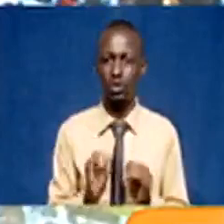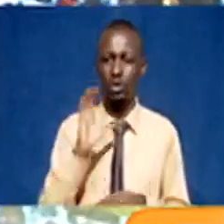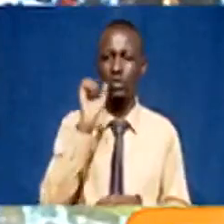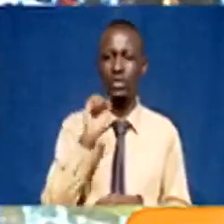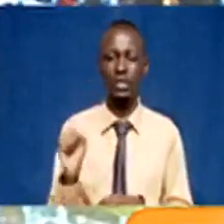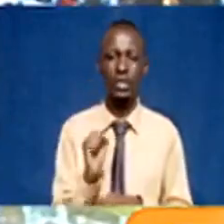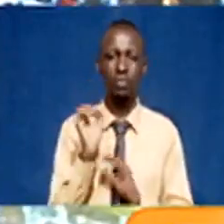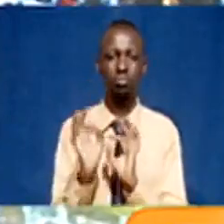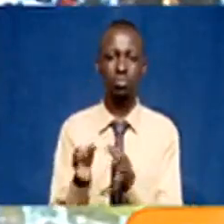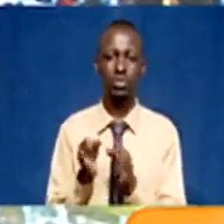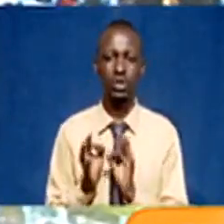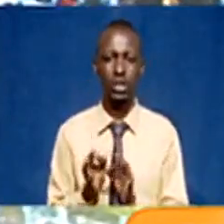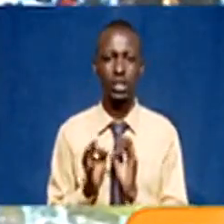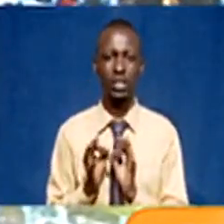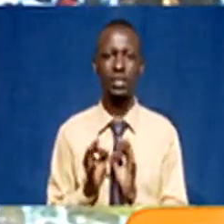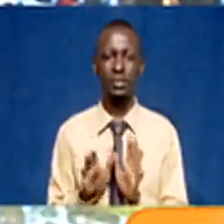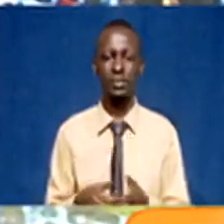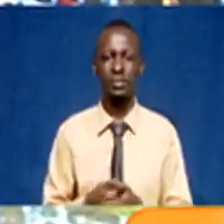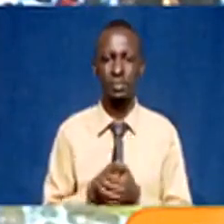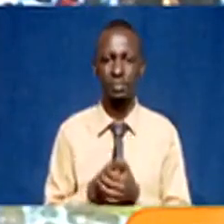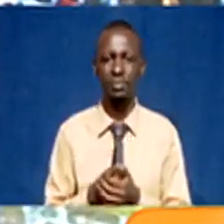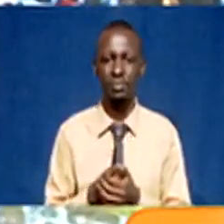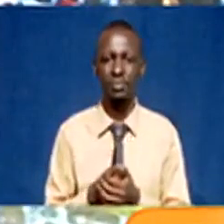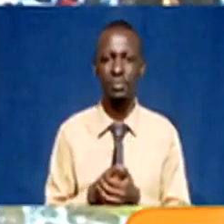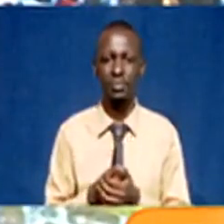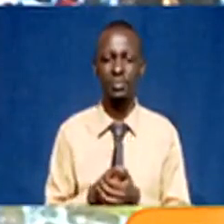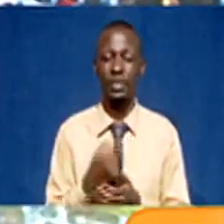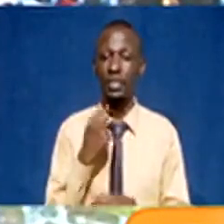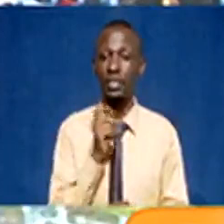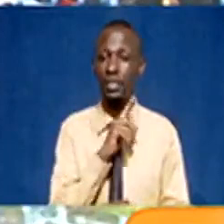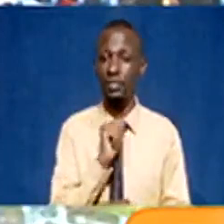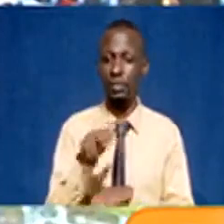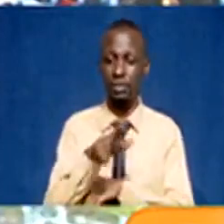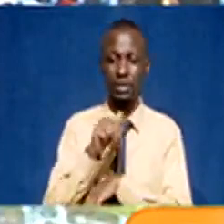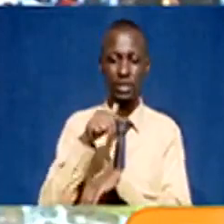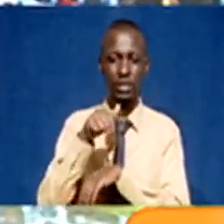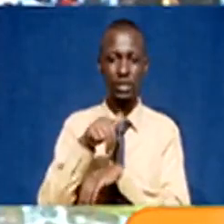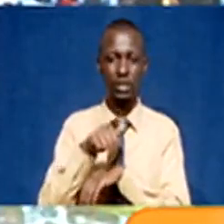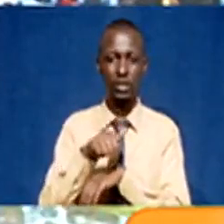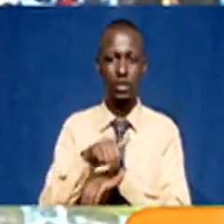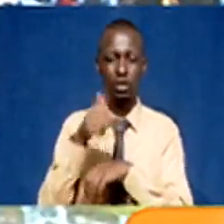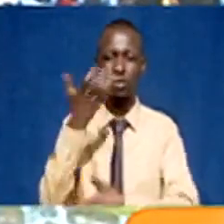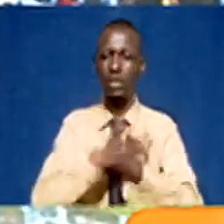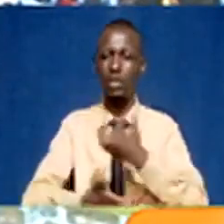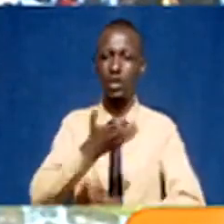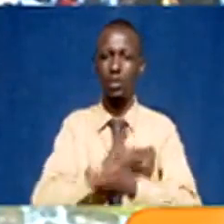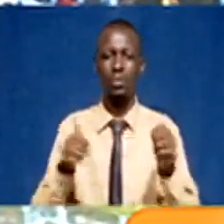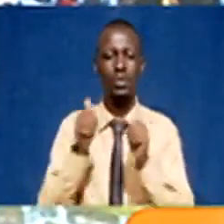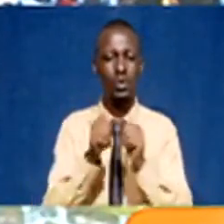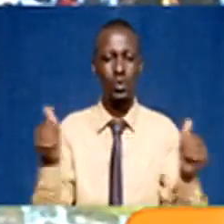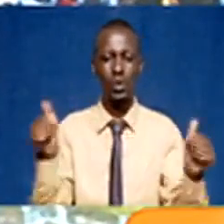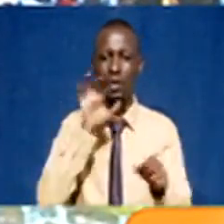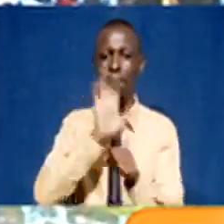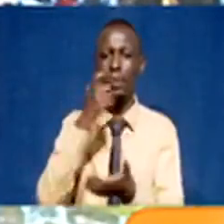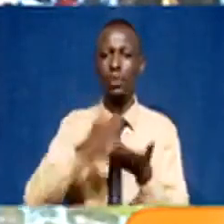Waziri wa Hazina ya Kitaifa Profesa Njuguna Ndung’u ametoa hakikisho kuwa taifa limejinasua kiuchumi na kuahidi kwamba